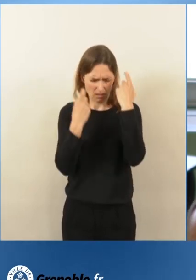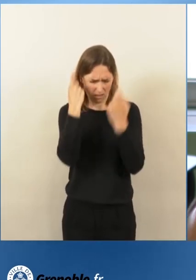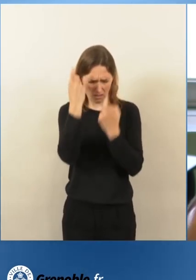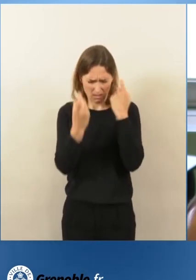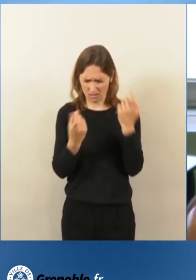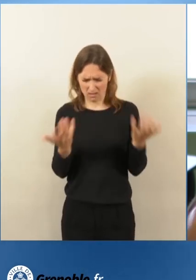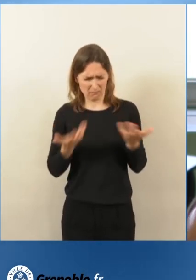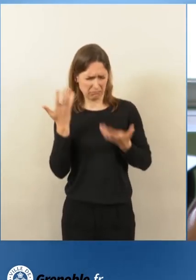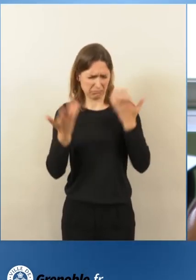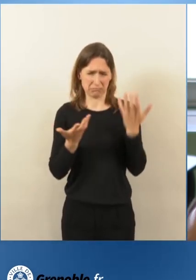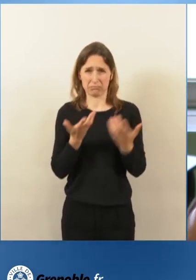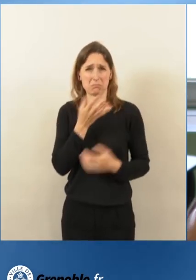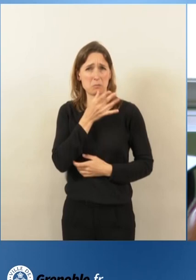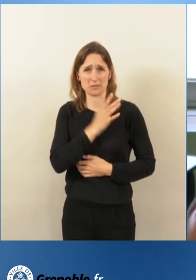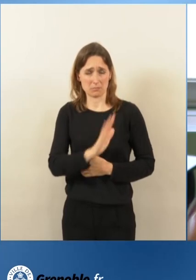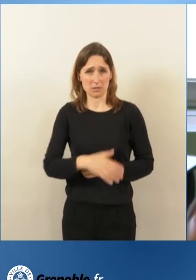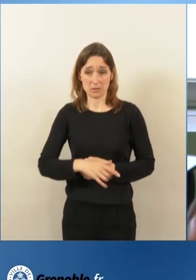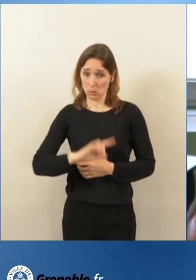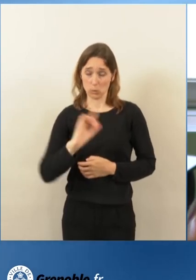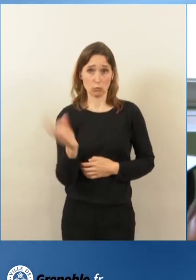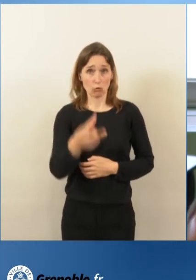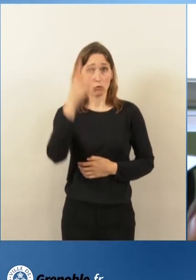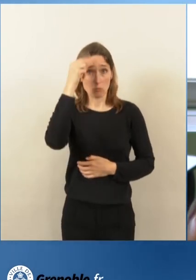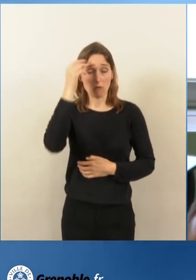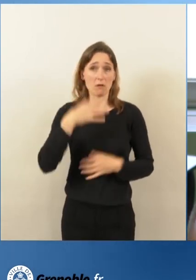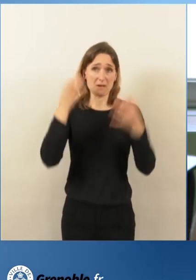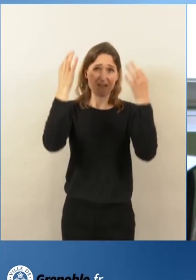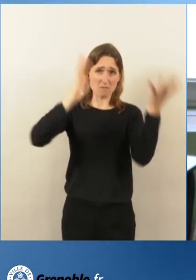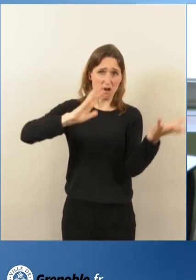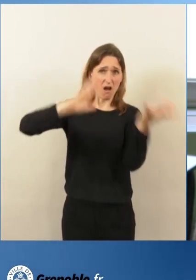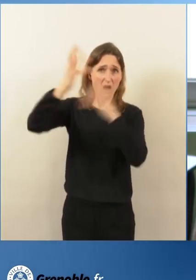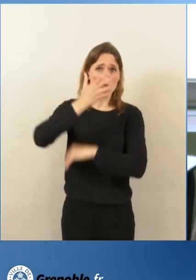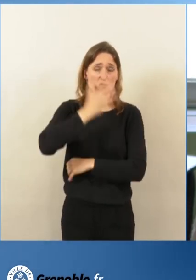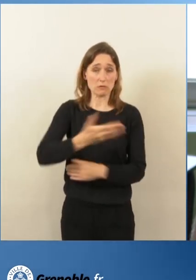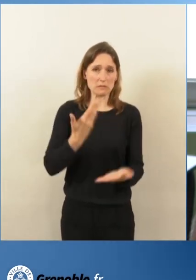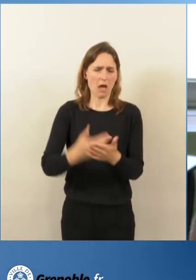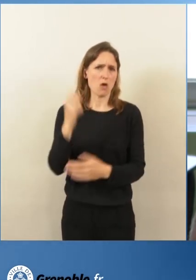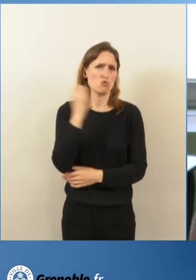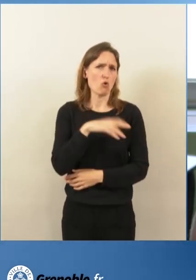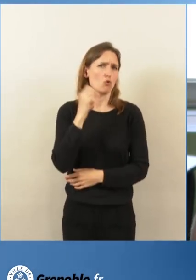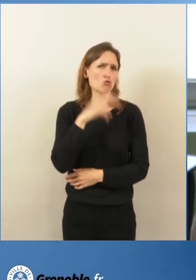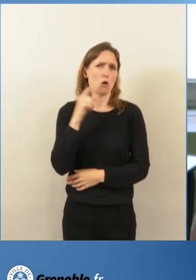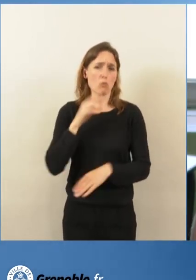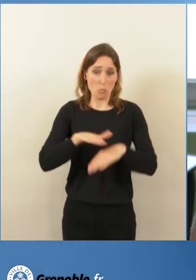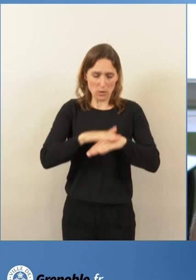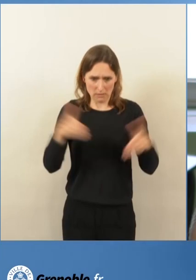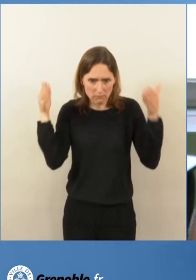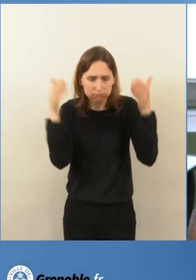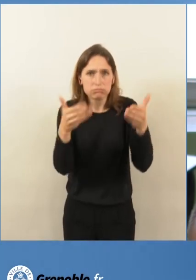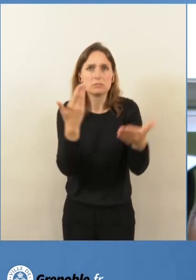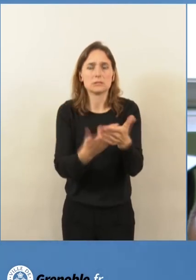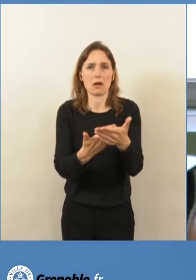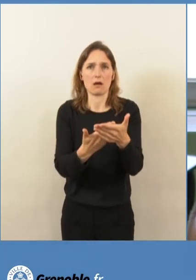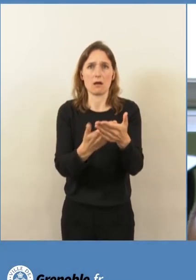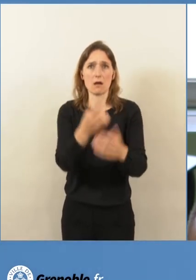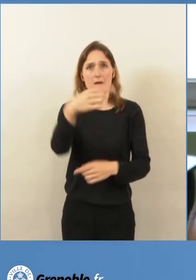nous comprenons tous que le réchauffement climatique est l'urgence absolue des politiques à mener vous n'êtes plus l'alpha